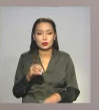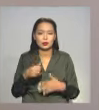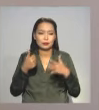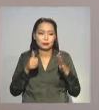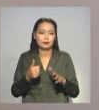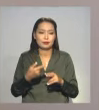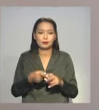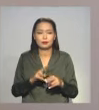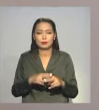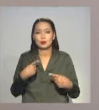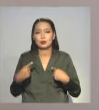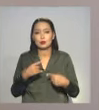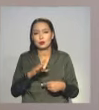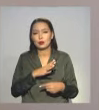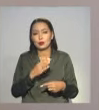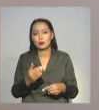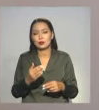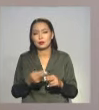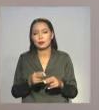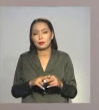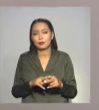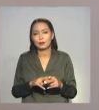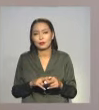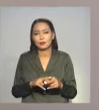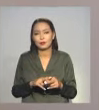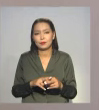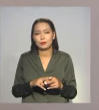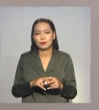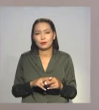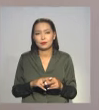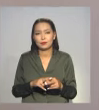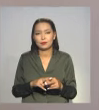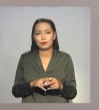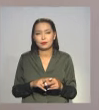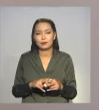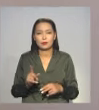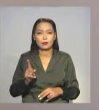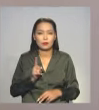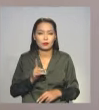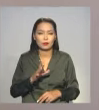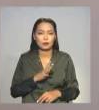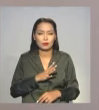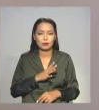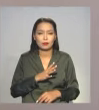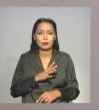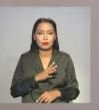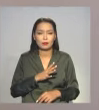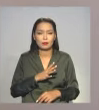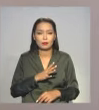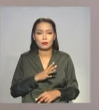Высокое давление, повышенное вот постоянно, головная боль, отек, постоянно